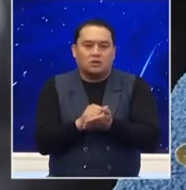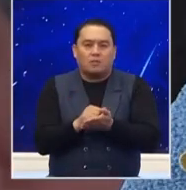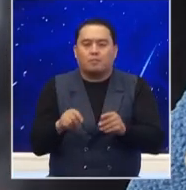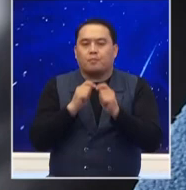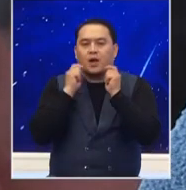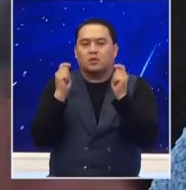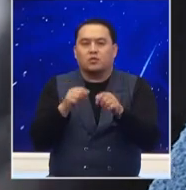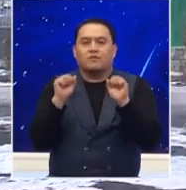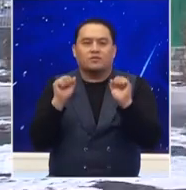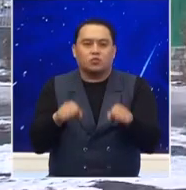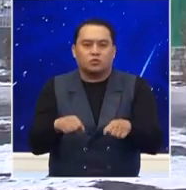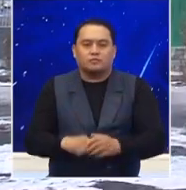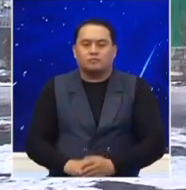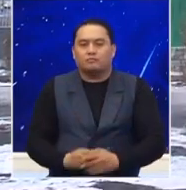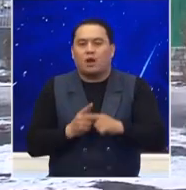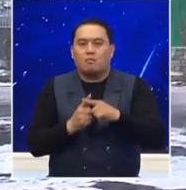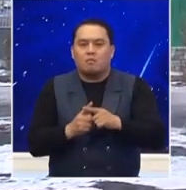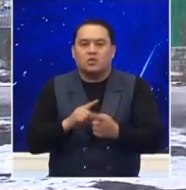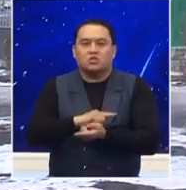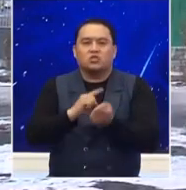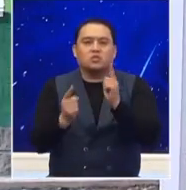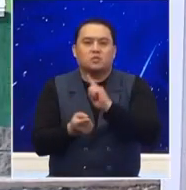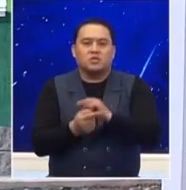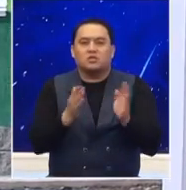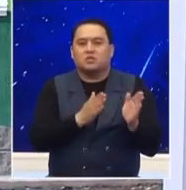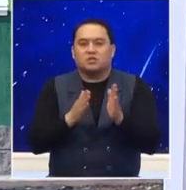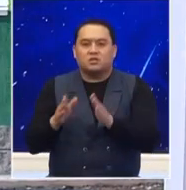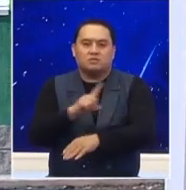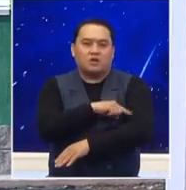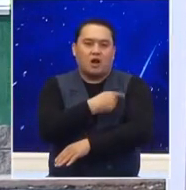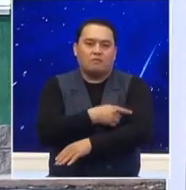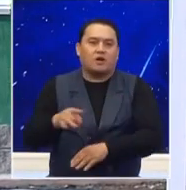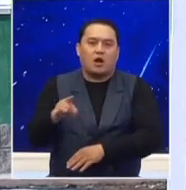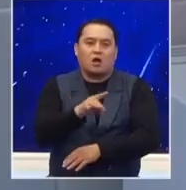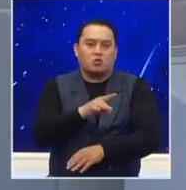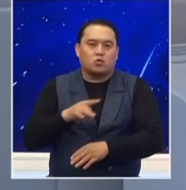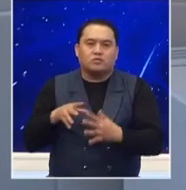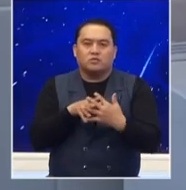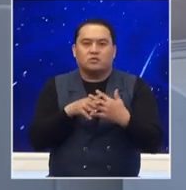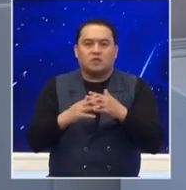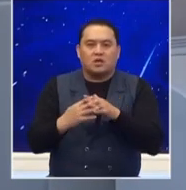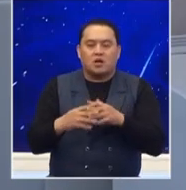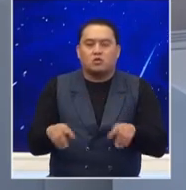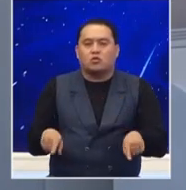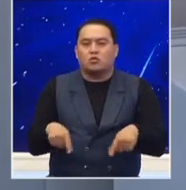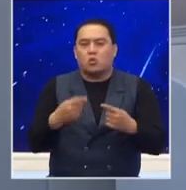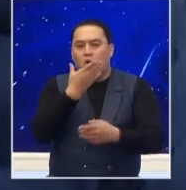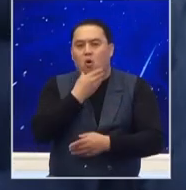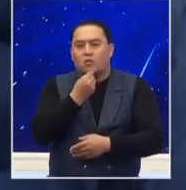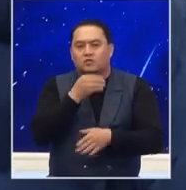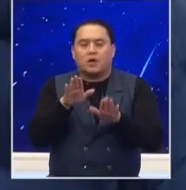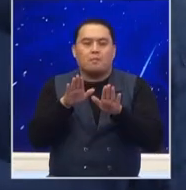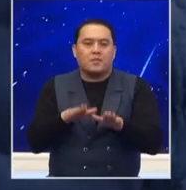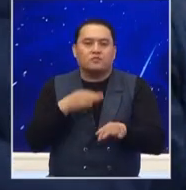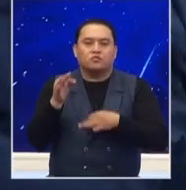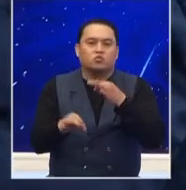подарила массу возможностей. Положительные изменения произошли в системе здравоохранения района. Так, жители села Айнабулак обрели новый медицинский пункт. В